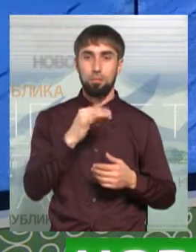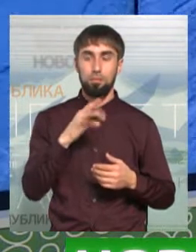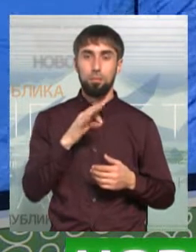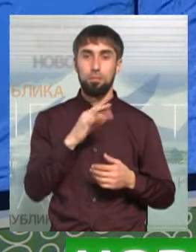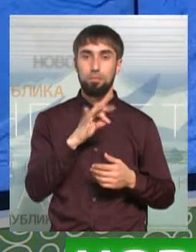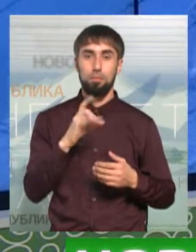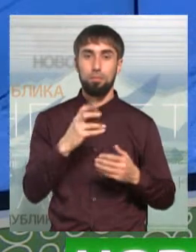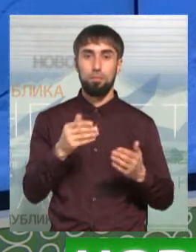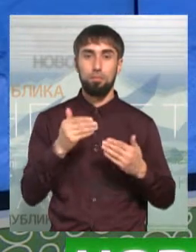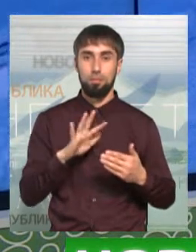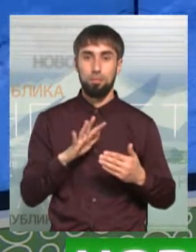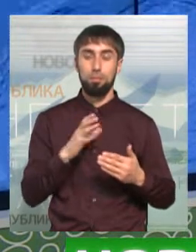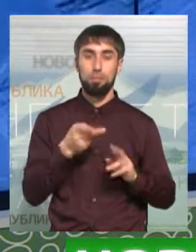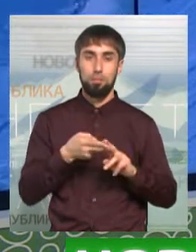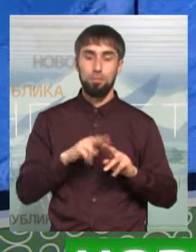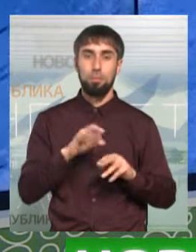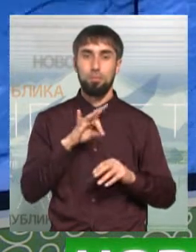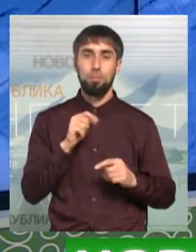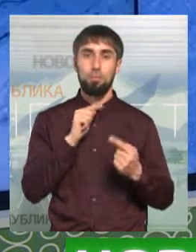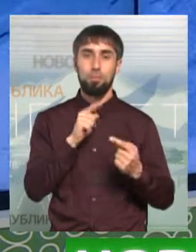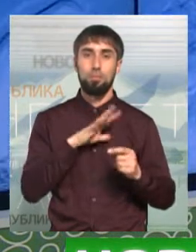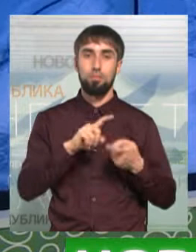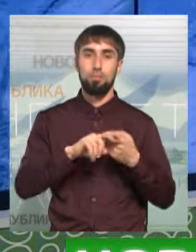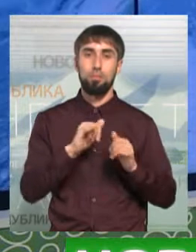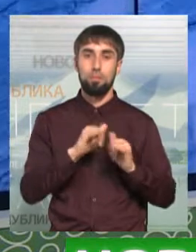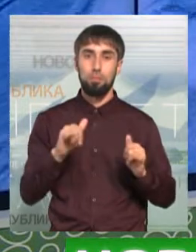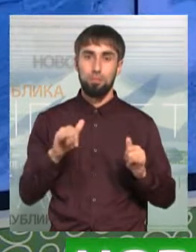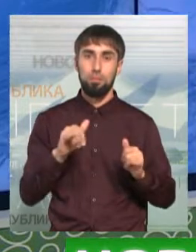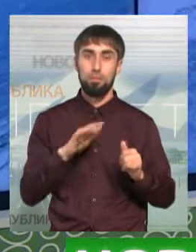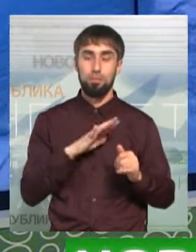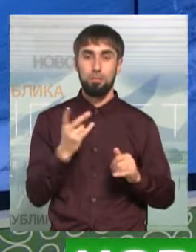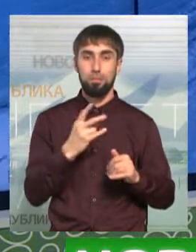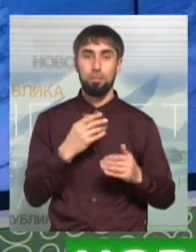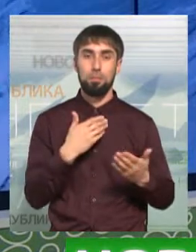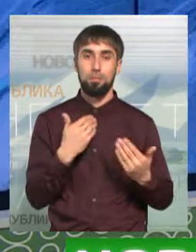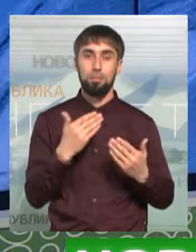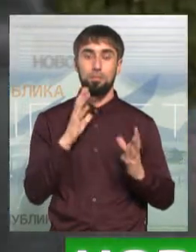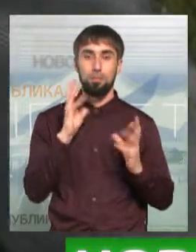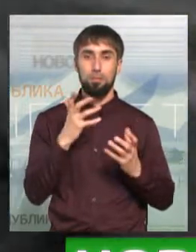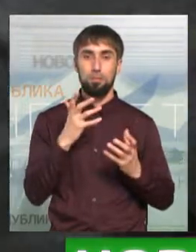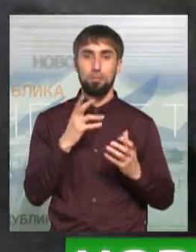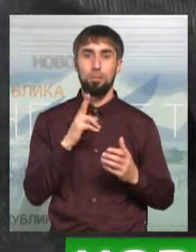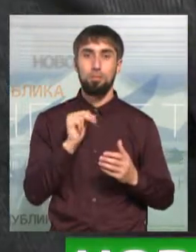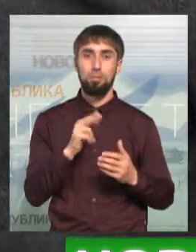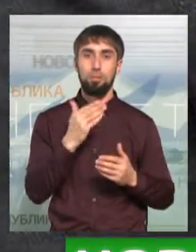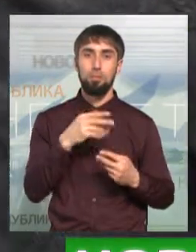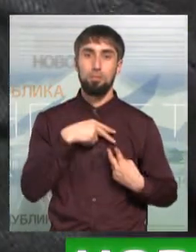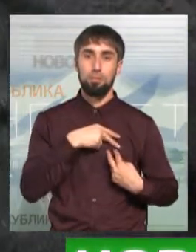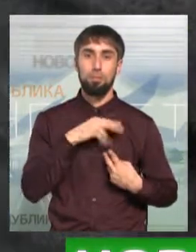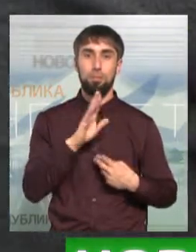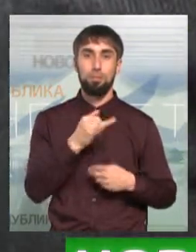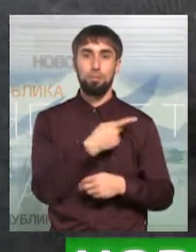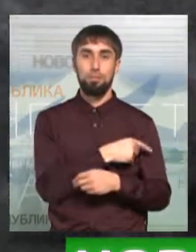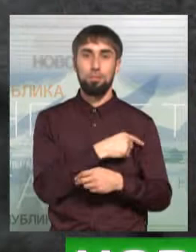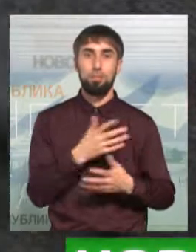не отступил. И поэтому к мерам против распространения коронавирусной инфекции нужно относиться серьезно, как и к труду врачей, в